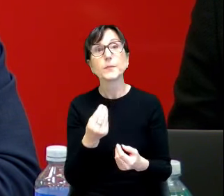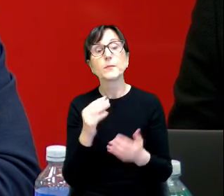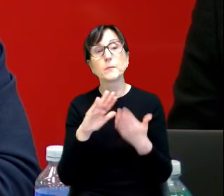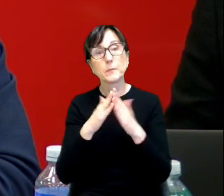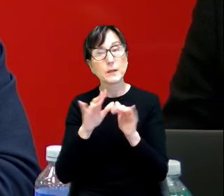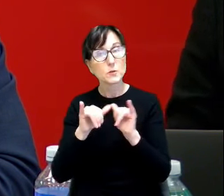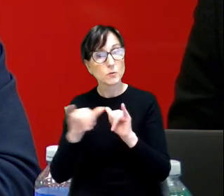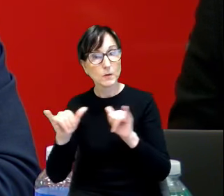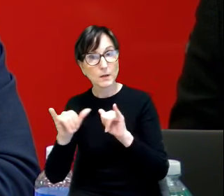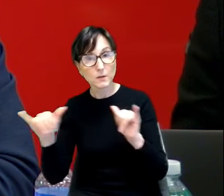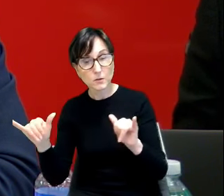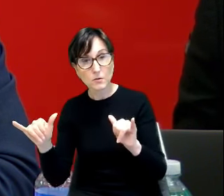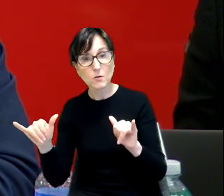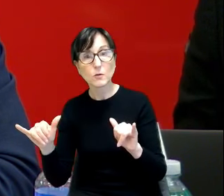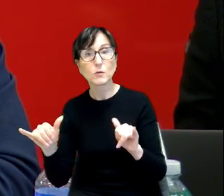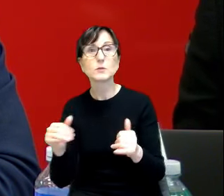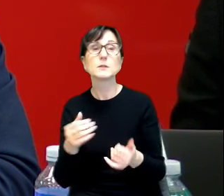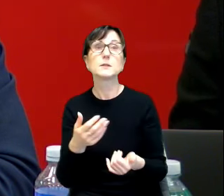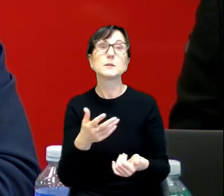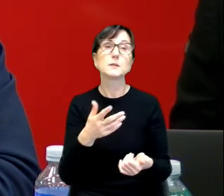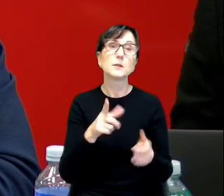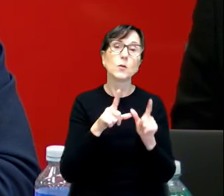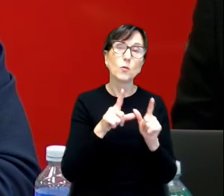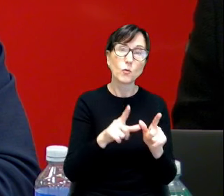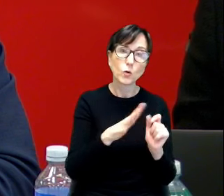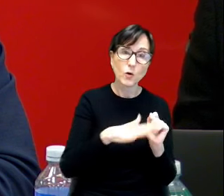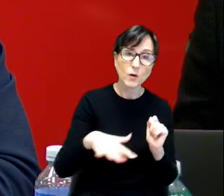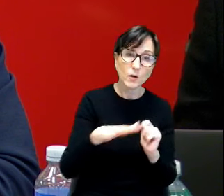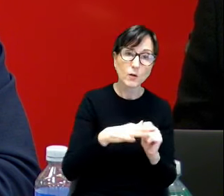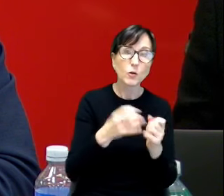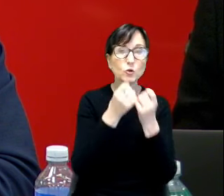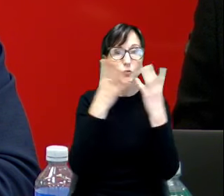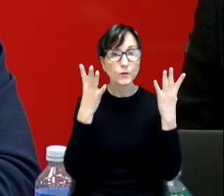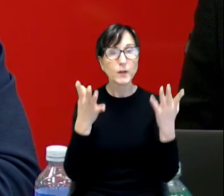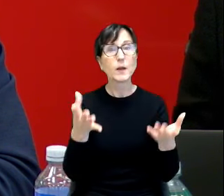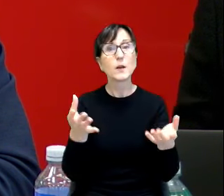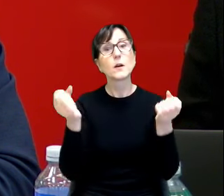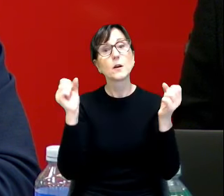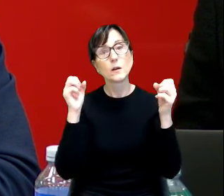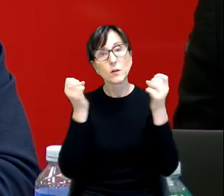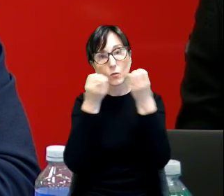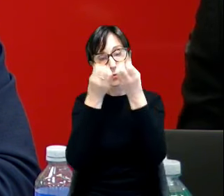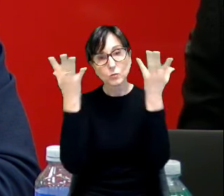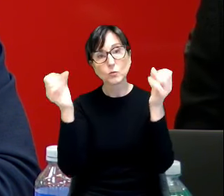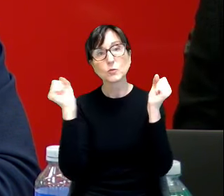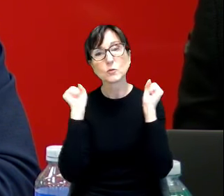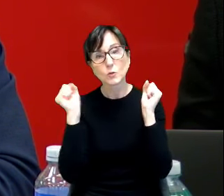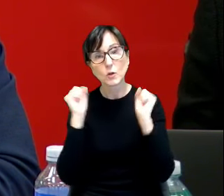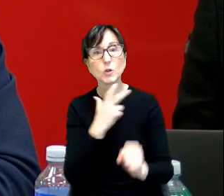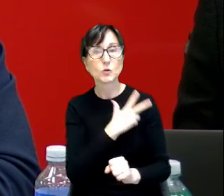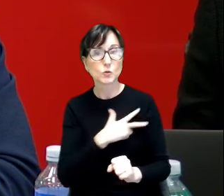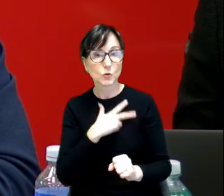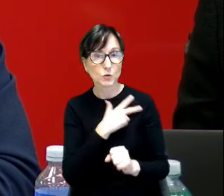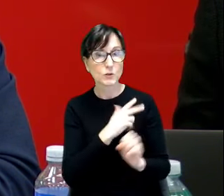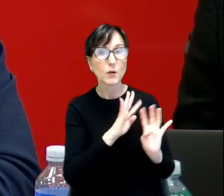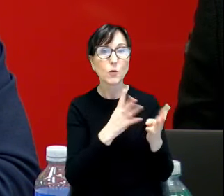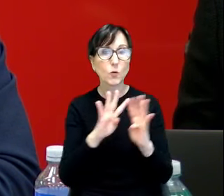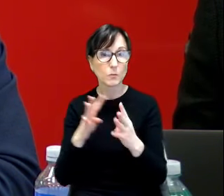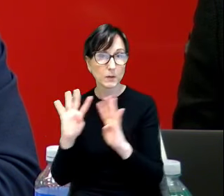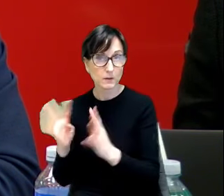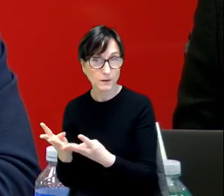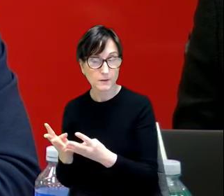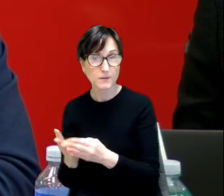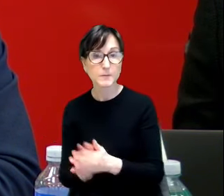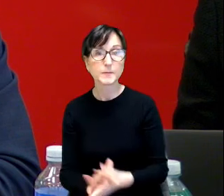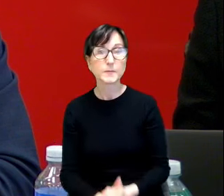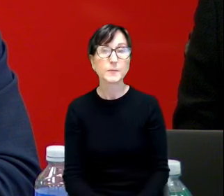planavimo miesto ūkio aplinkosaugos kultūros švietimo ir sporto sveikatos ir socialinių reikalų komitetuose